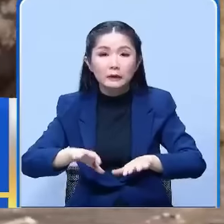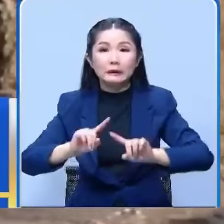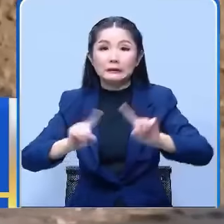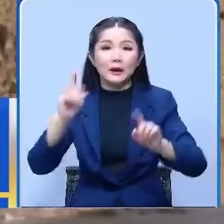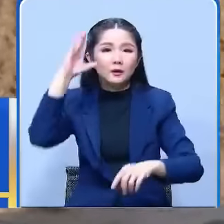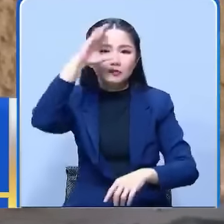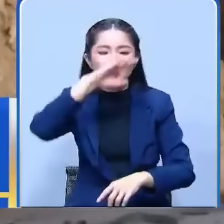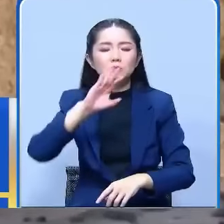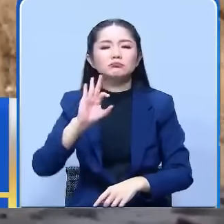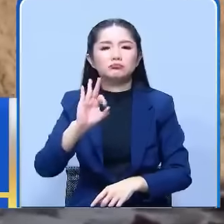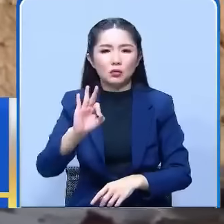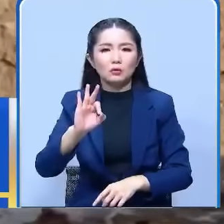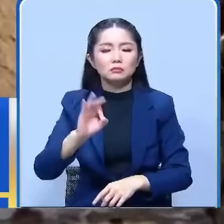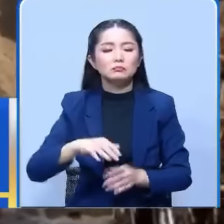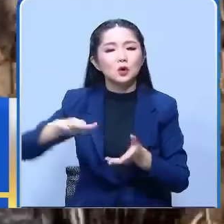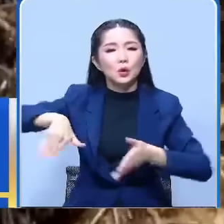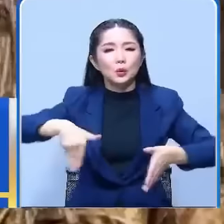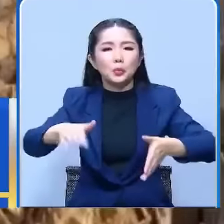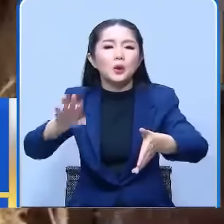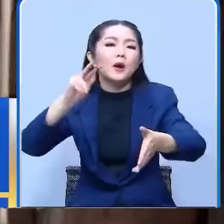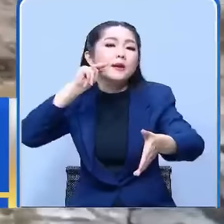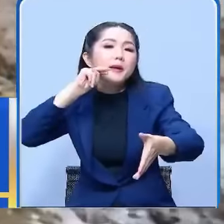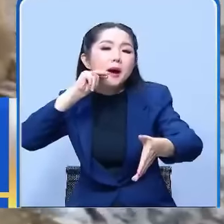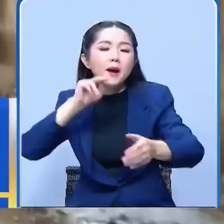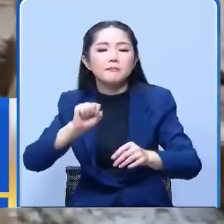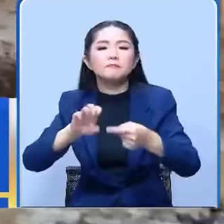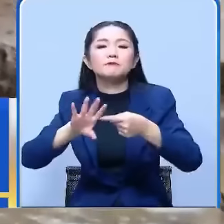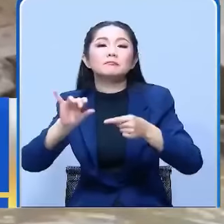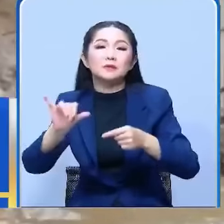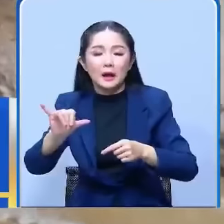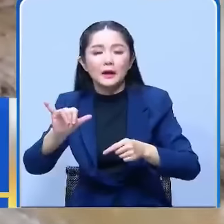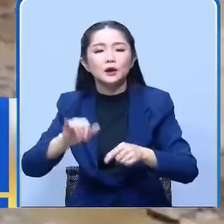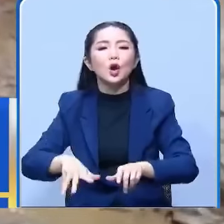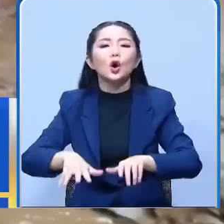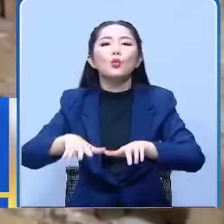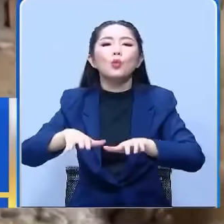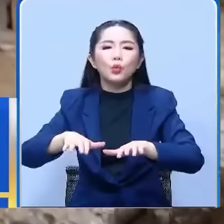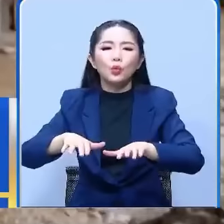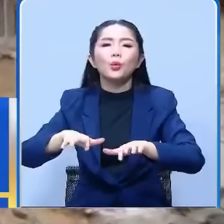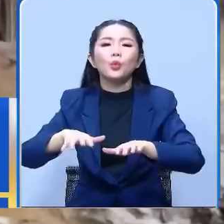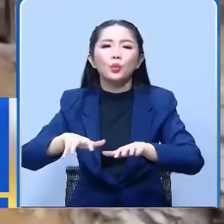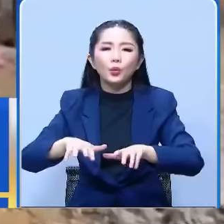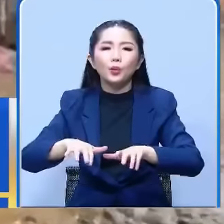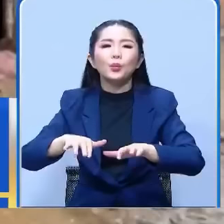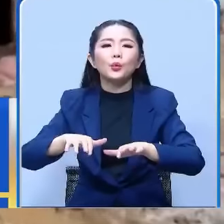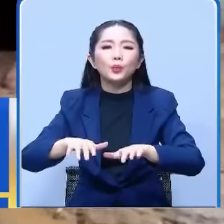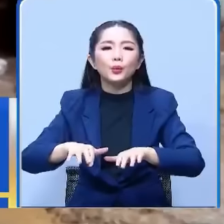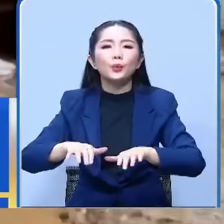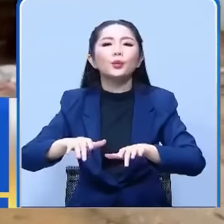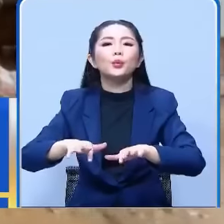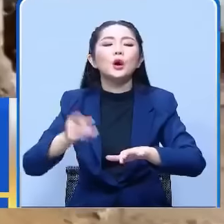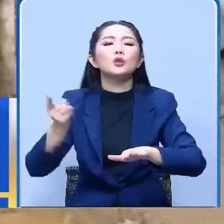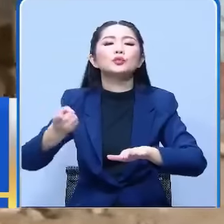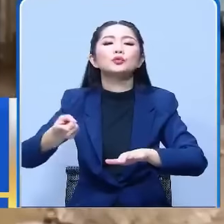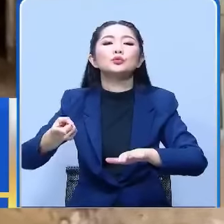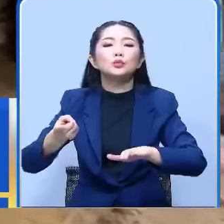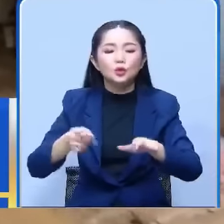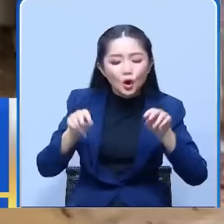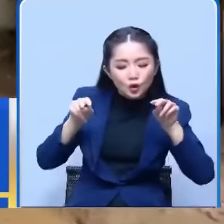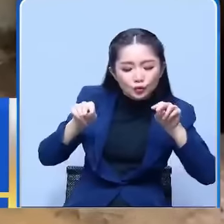านมาระดับน้ำในแม่น้ำสายก็ยังคงที่นะคะคือต้องตรวจสอบกันเป็นระยะต้องตามดูเป็นระยะเลย